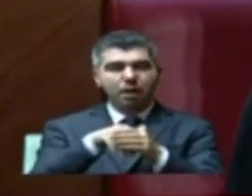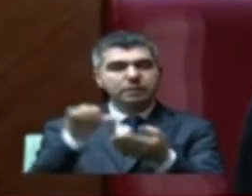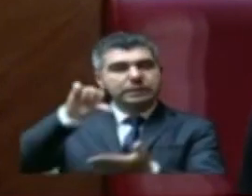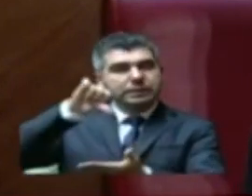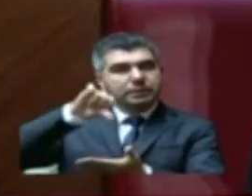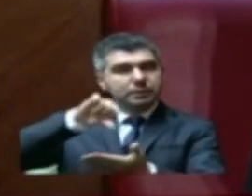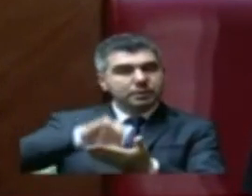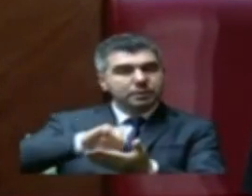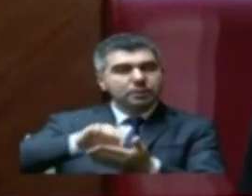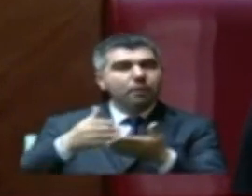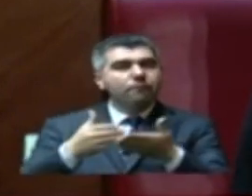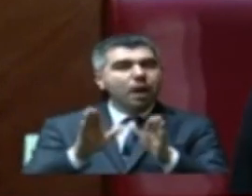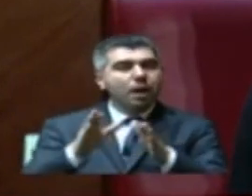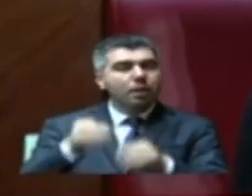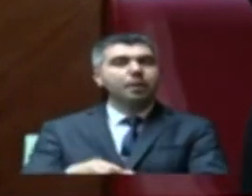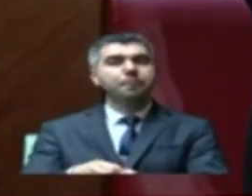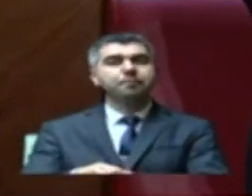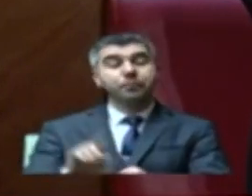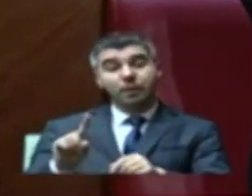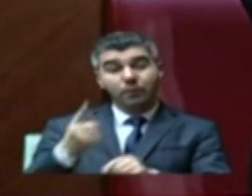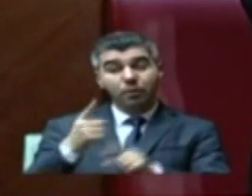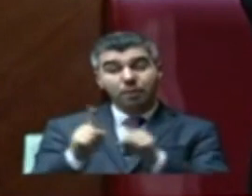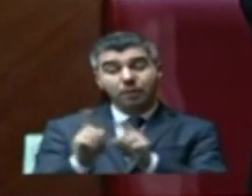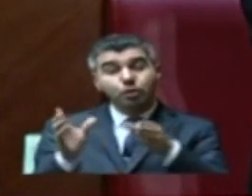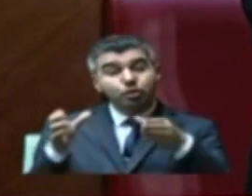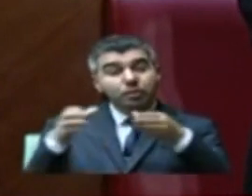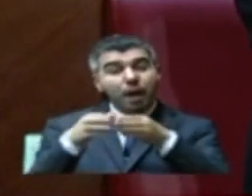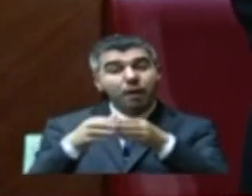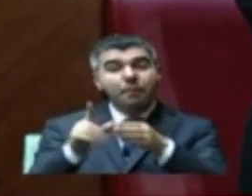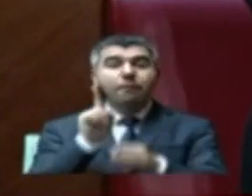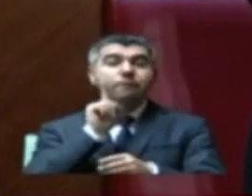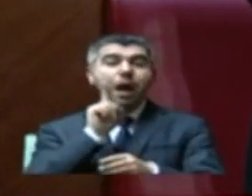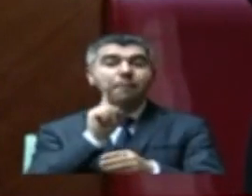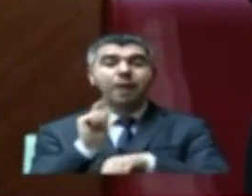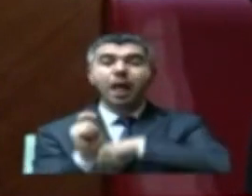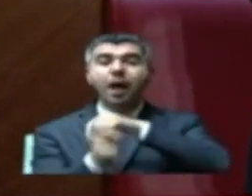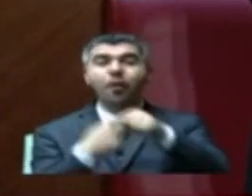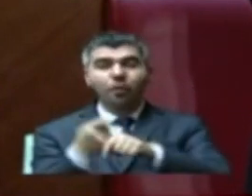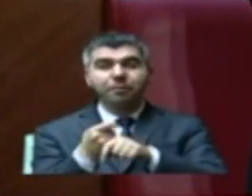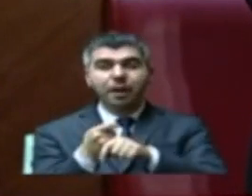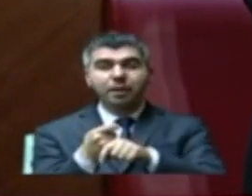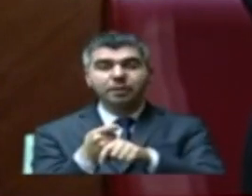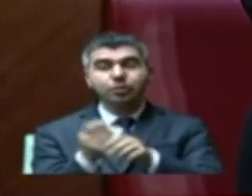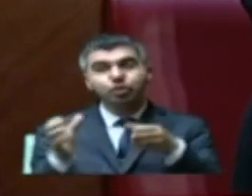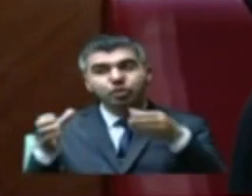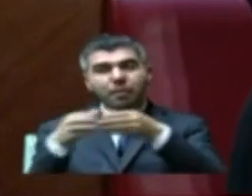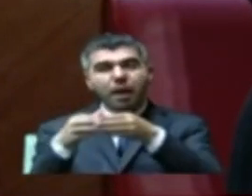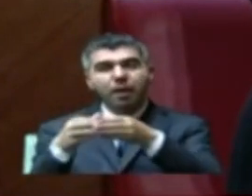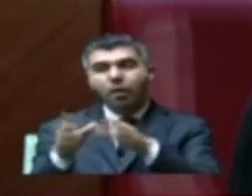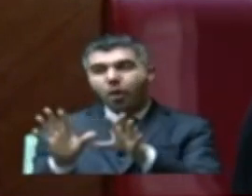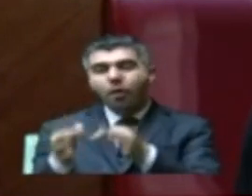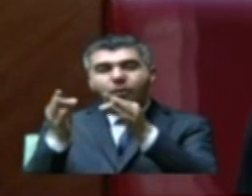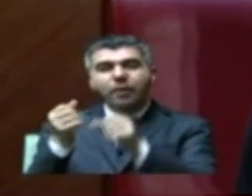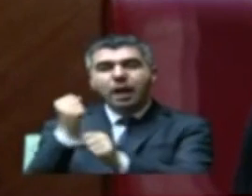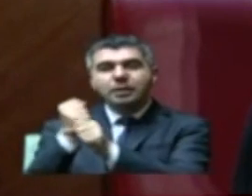المكان، تطلب بفتح هذه الدار أولا لتجميع النساء القرويات، ثم لتتمين المنتوج اللي كيقوموا به.